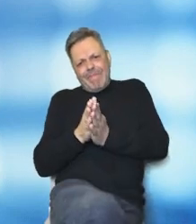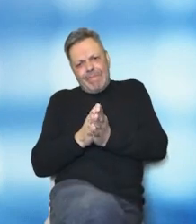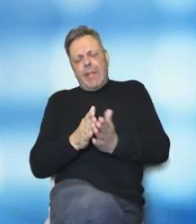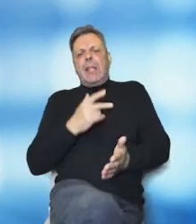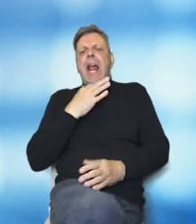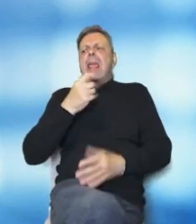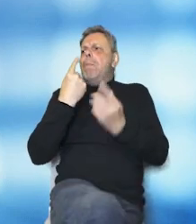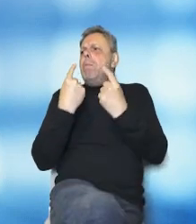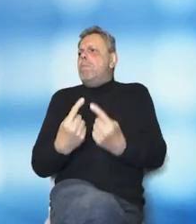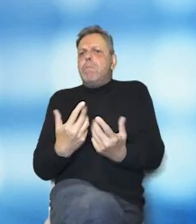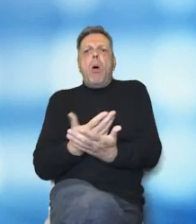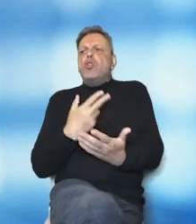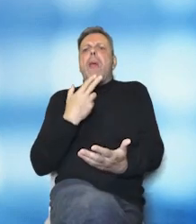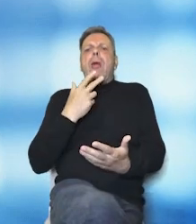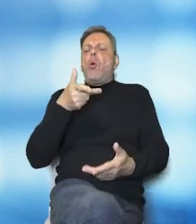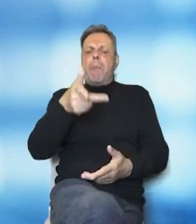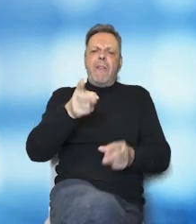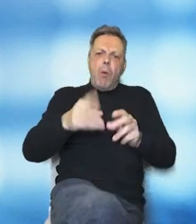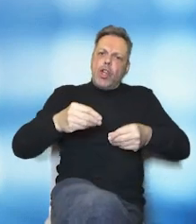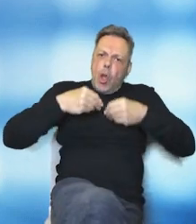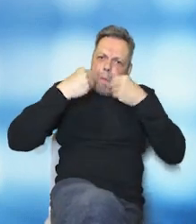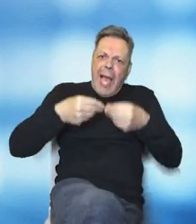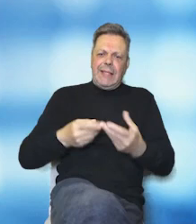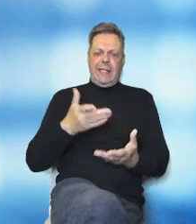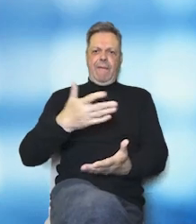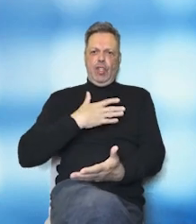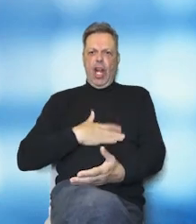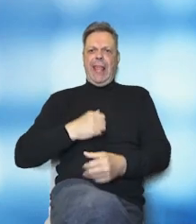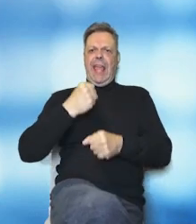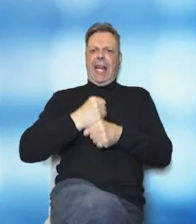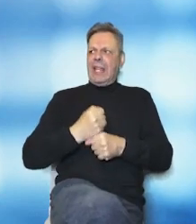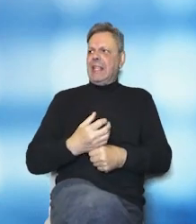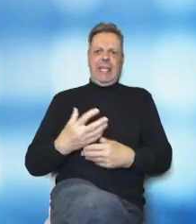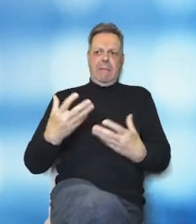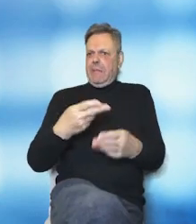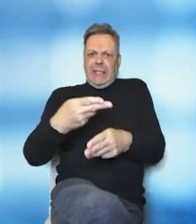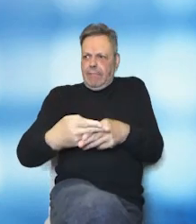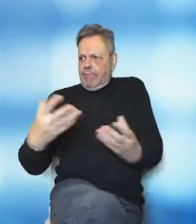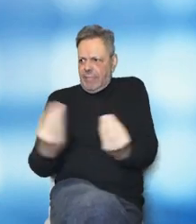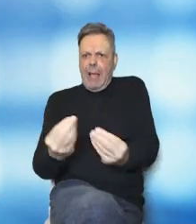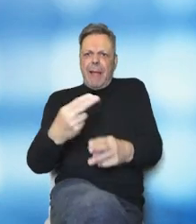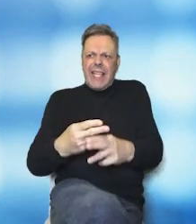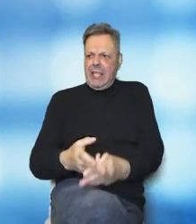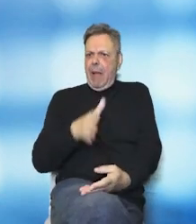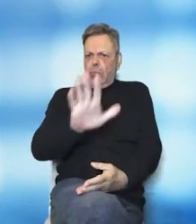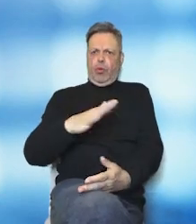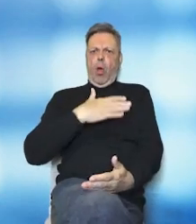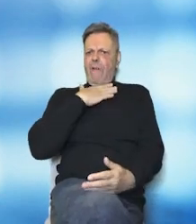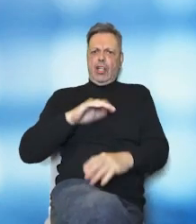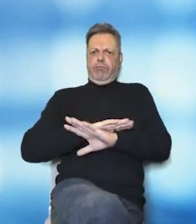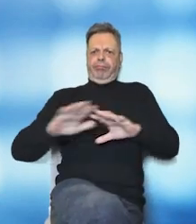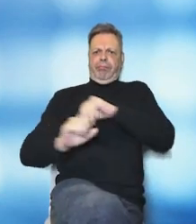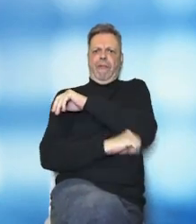kome možete objasniti da želite raditi s pacijentima, da ste se za to školovali, a ne